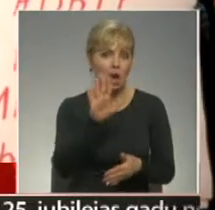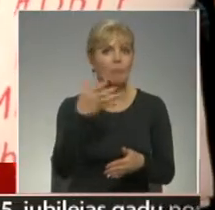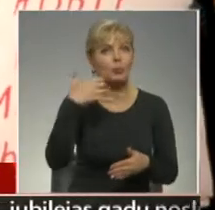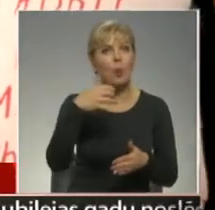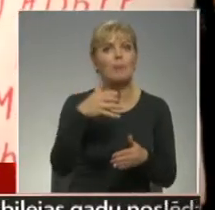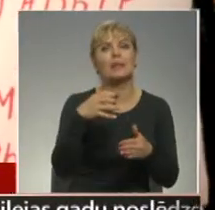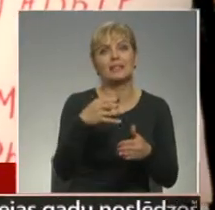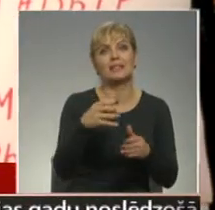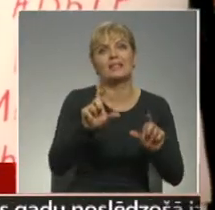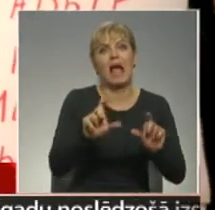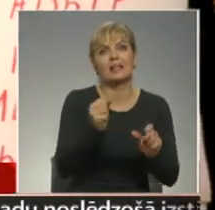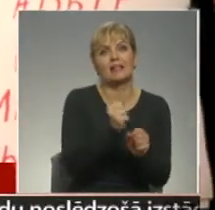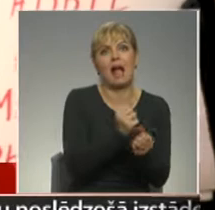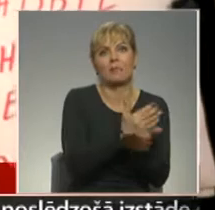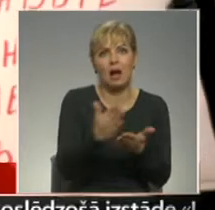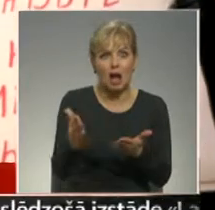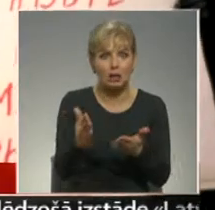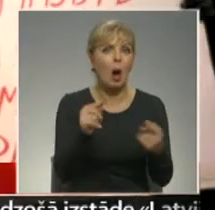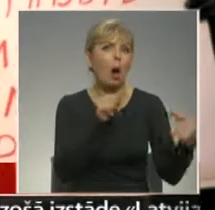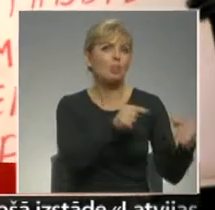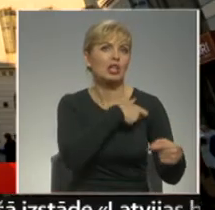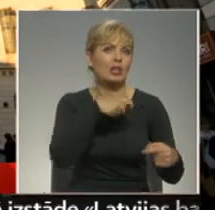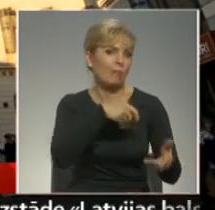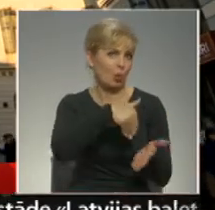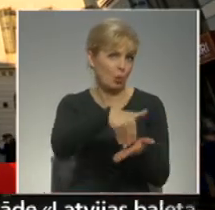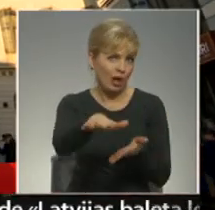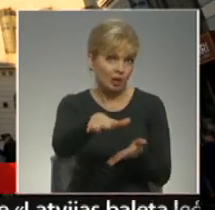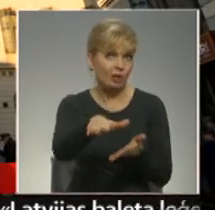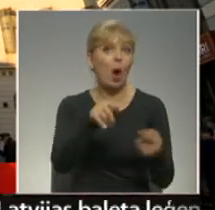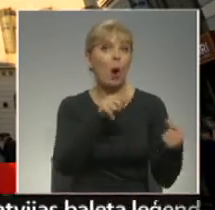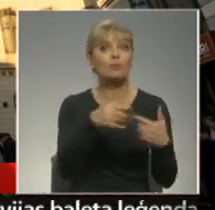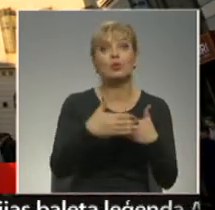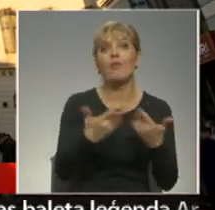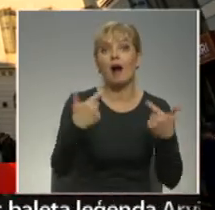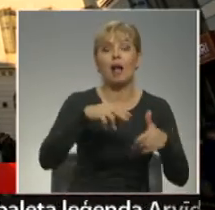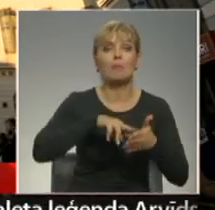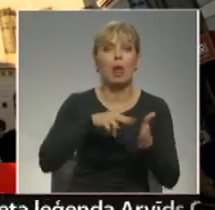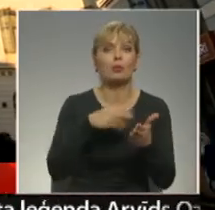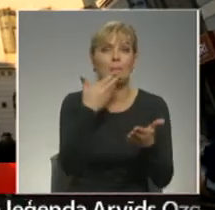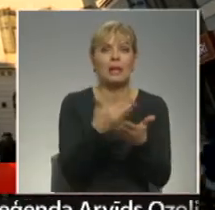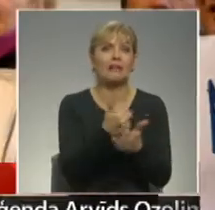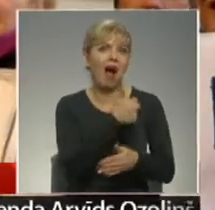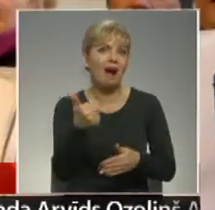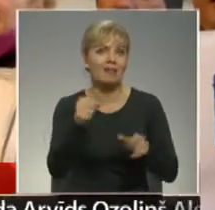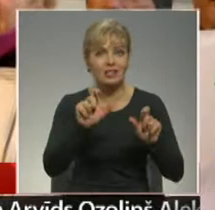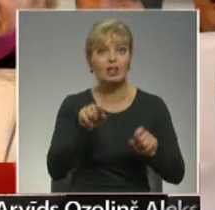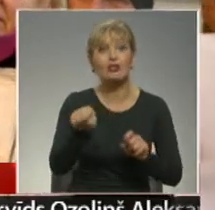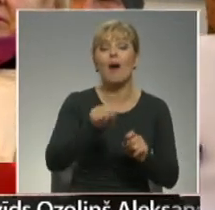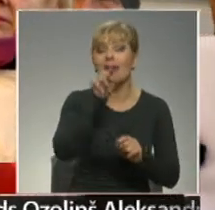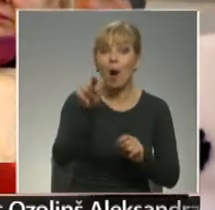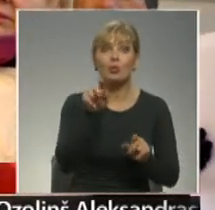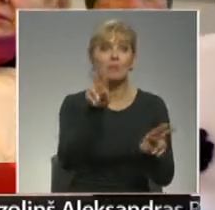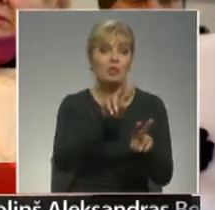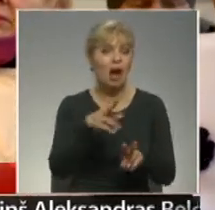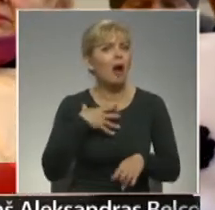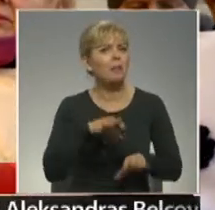noraidīja. Tāpēc opozīcija tuvākajā laikā plāno pieteikt ārkārtas sēdi tieši šī jautājuma skatīšanai. Kāpēc es to stāstu kultūras ziņās? Tāpēc,